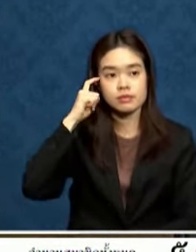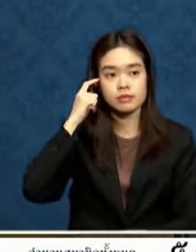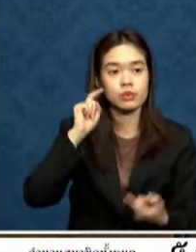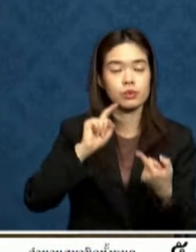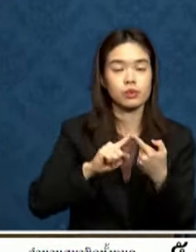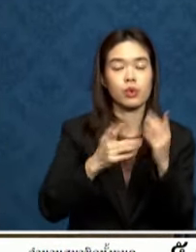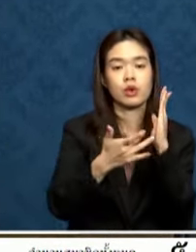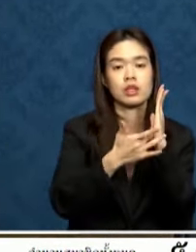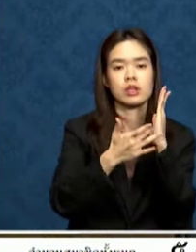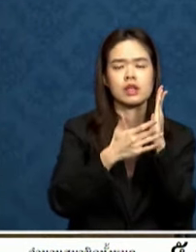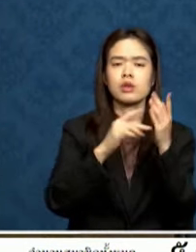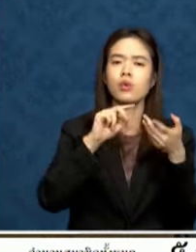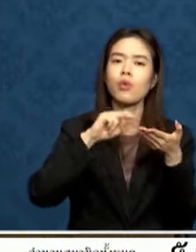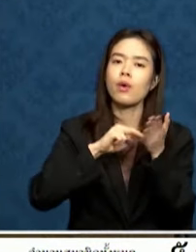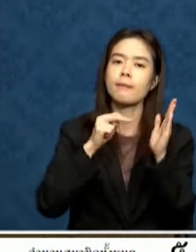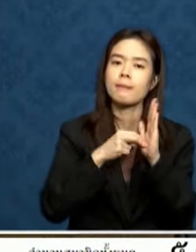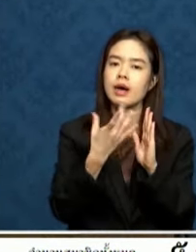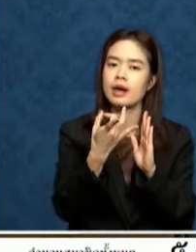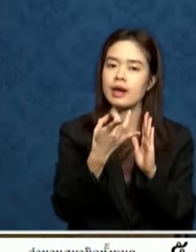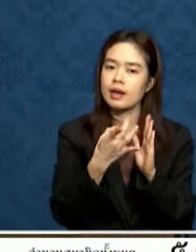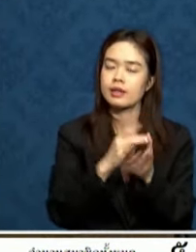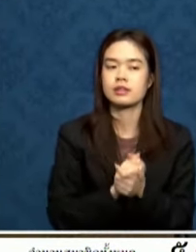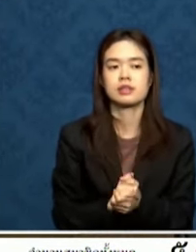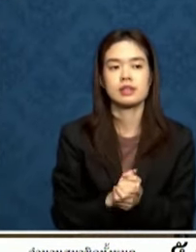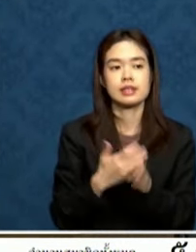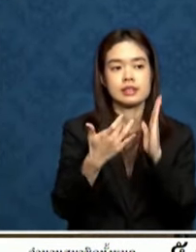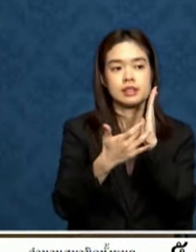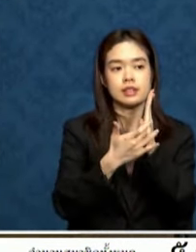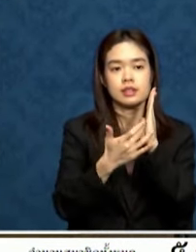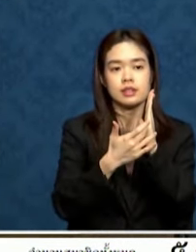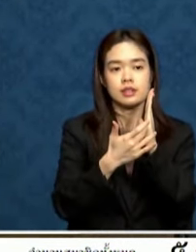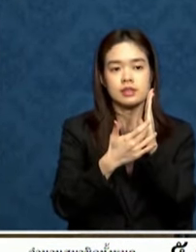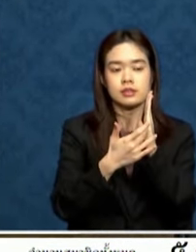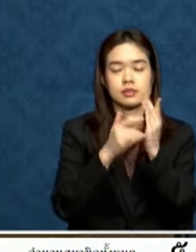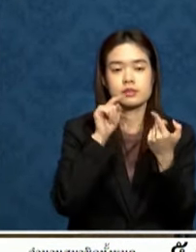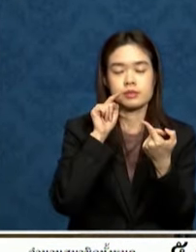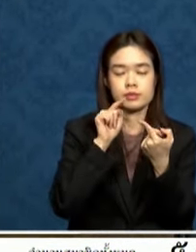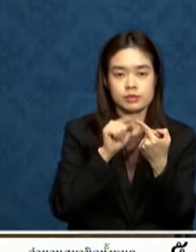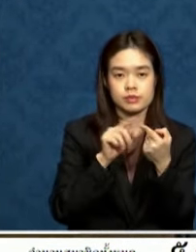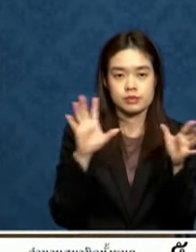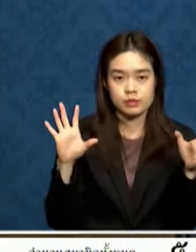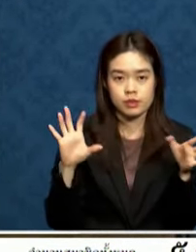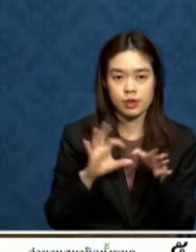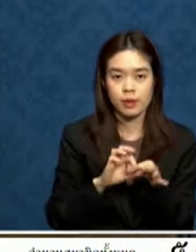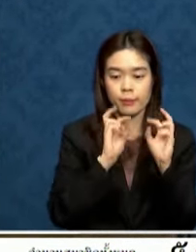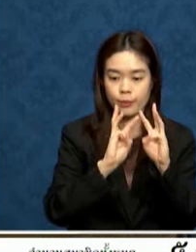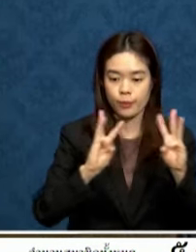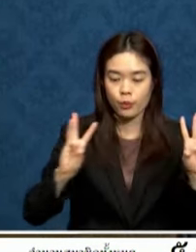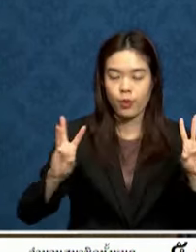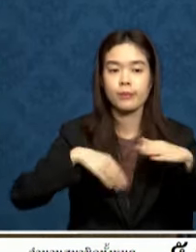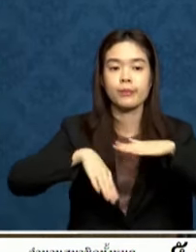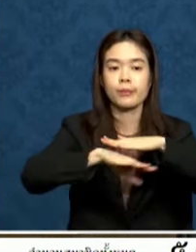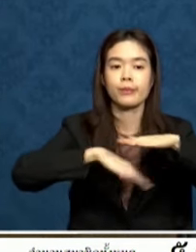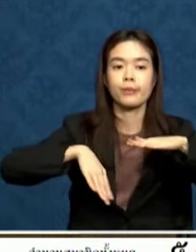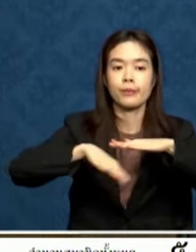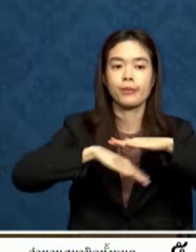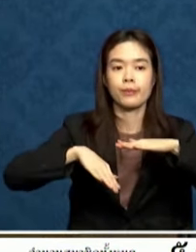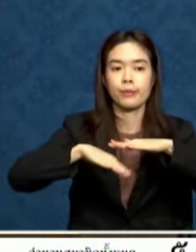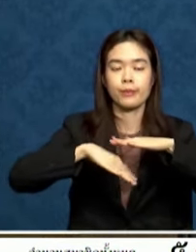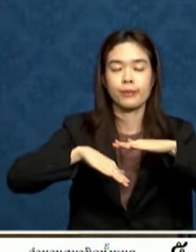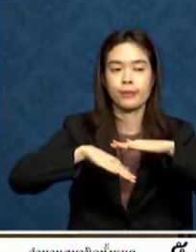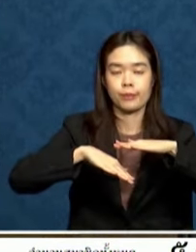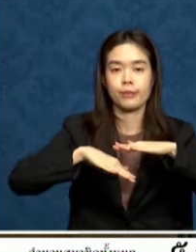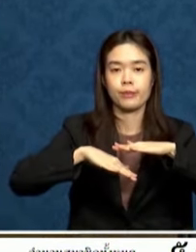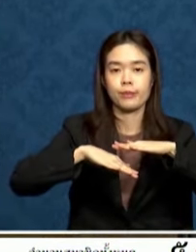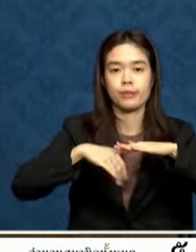blockchainคืออะไรครับท่านประธานครับเทคโนโลยี blockchainเป็นกลไกฐานข้อมูลขั้นสูงที่